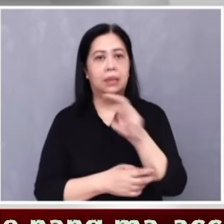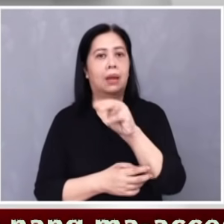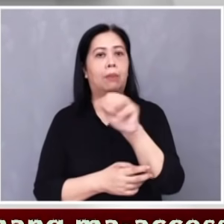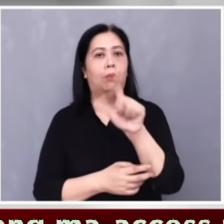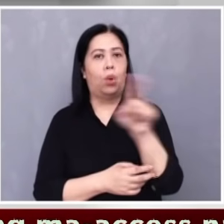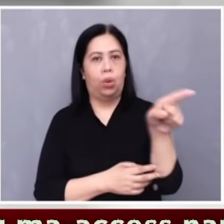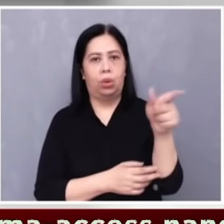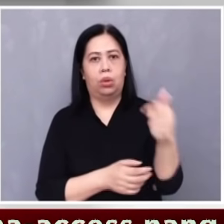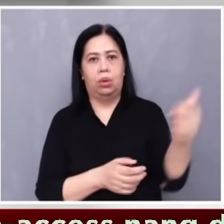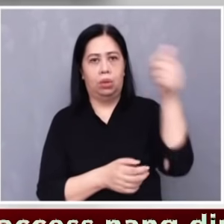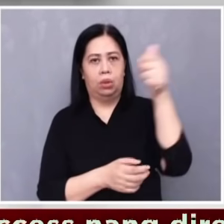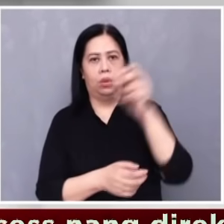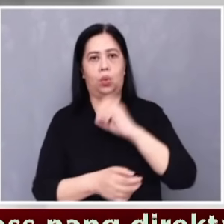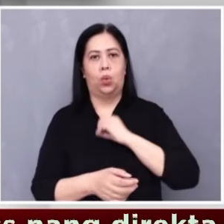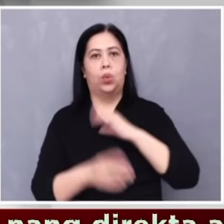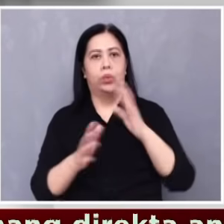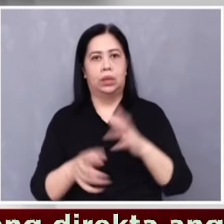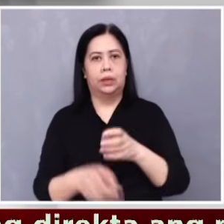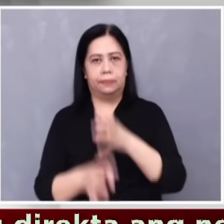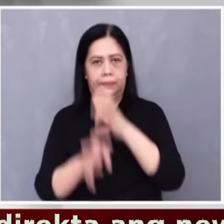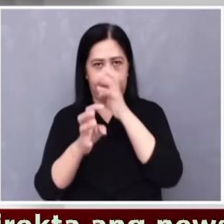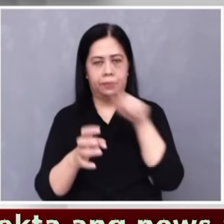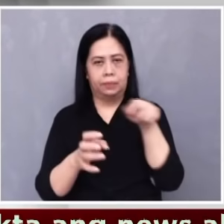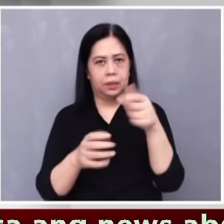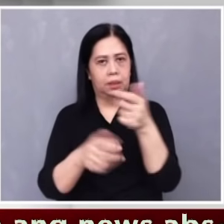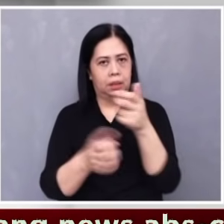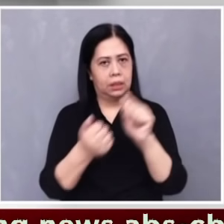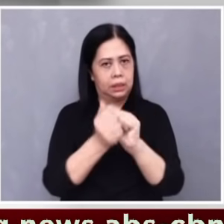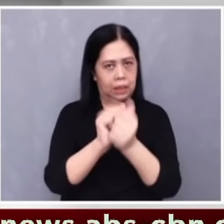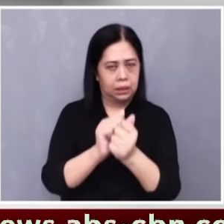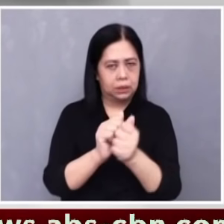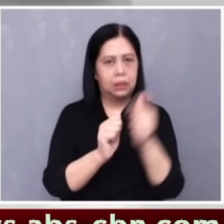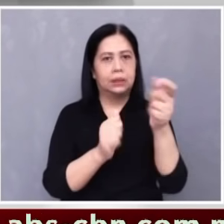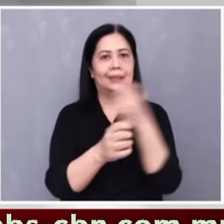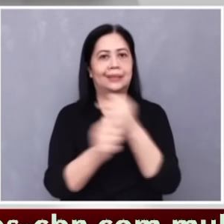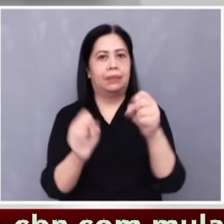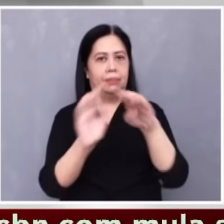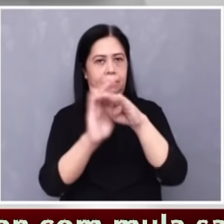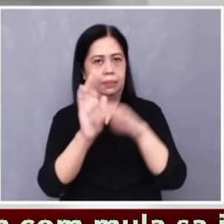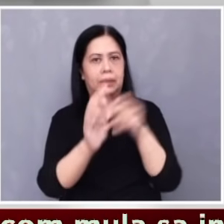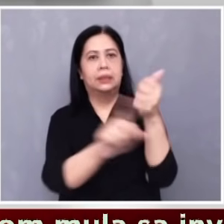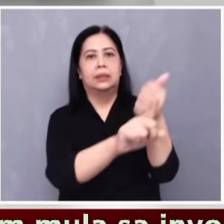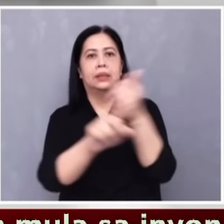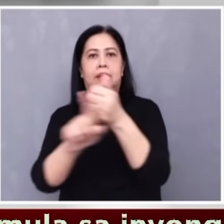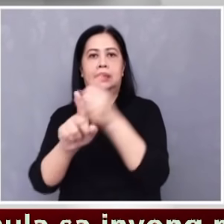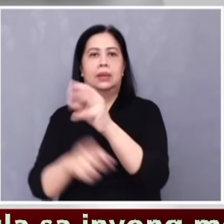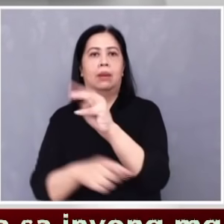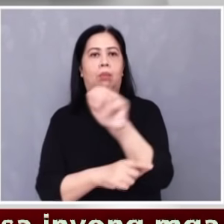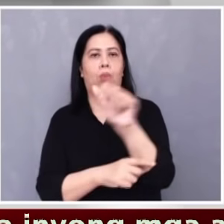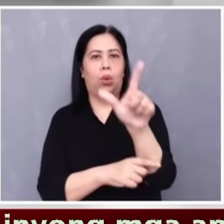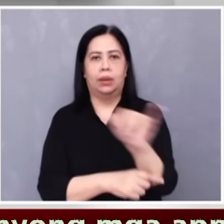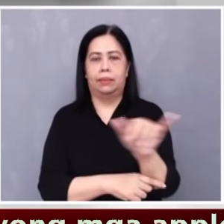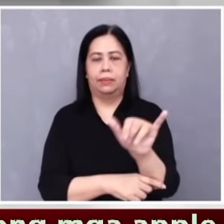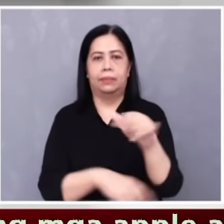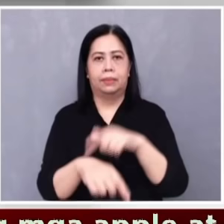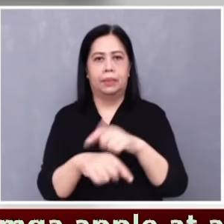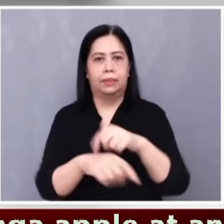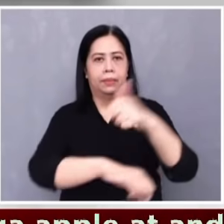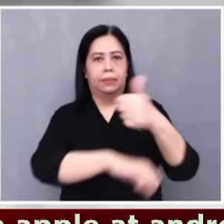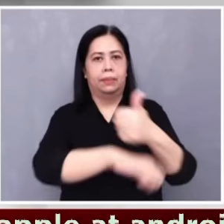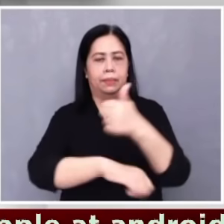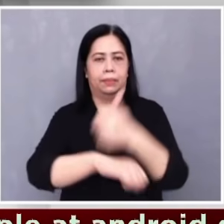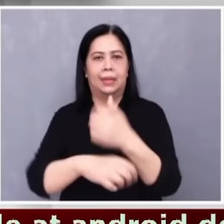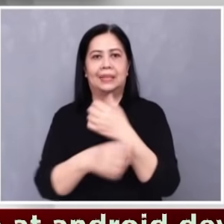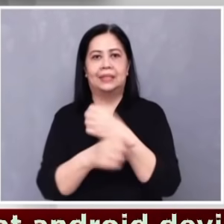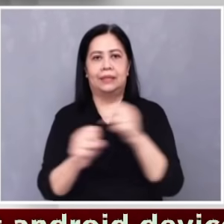and owners ang mag-adjust, maglabas ng safety guidelines. Kaakibat na niyan ang pagtatalaga ng safety